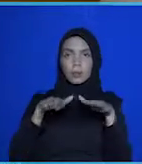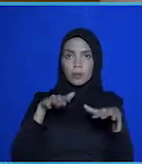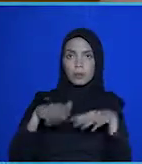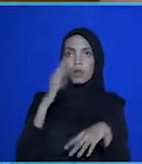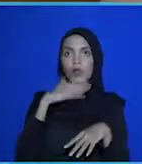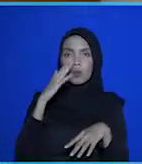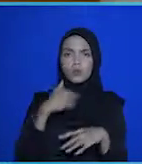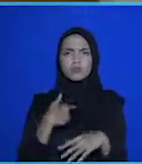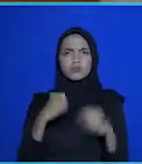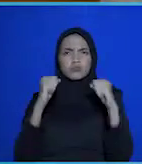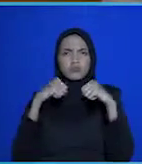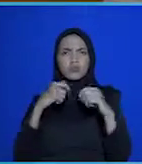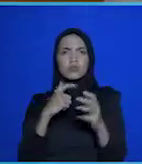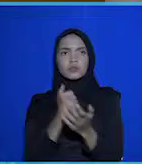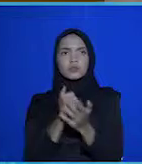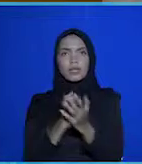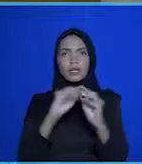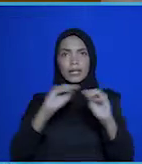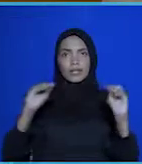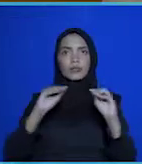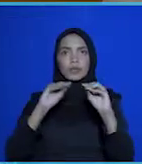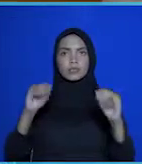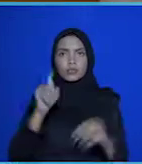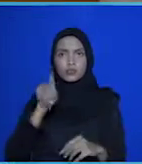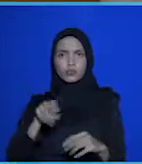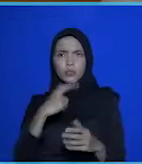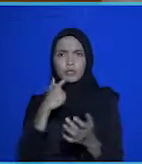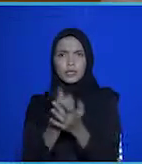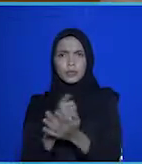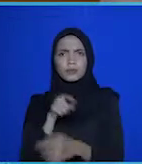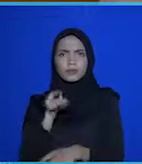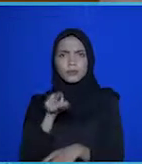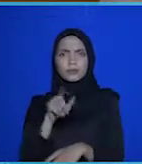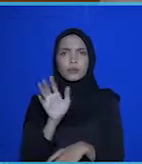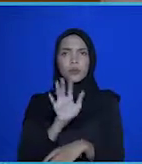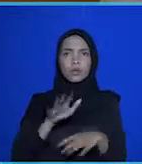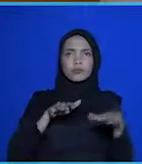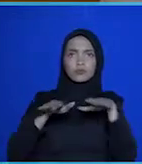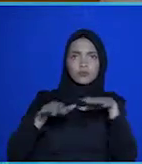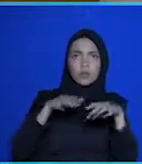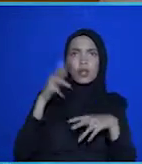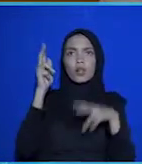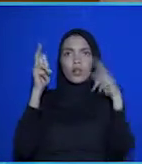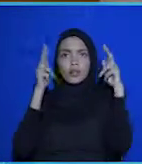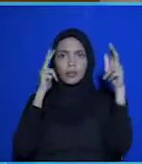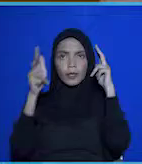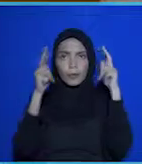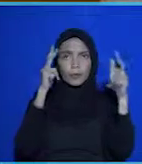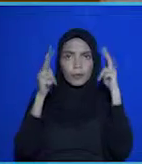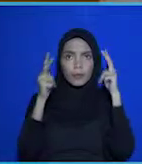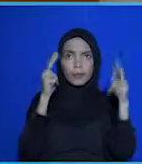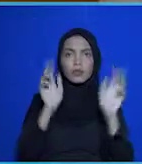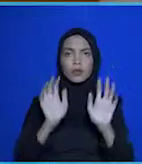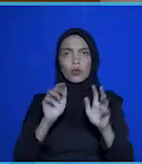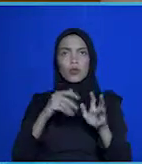menginjak ke gempa di Lombok. Saya sangat setuju aspek edukasi ini perlu ditekankan, tidak hanya sekedar gempa di